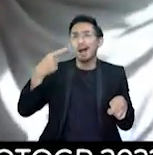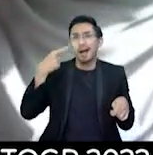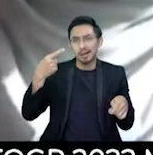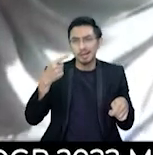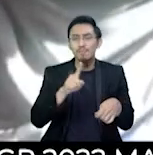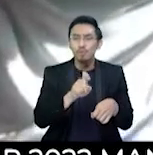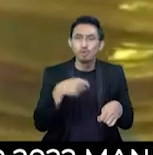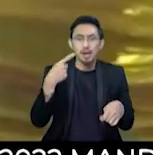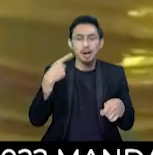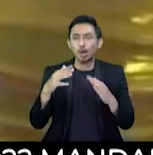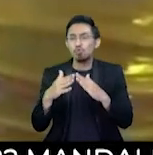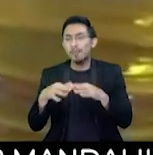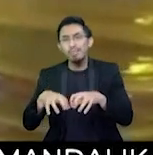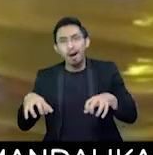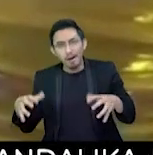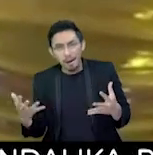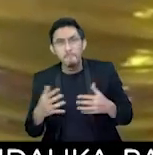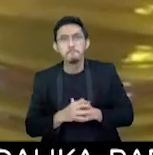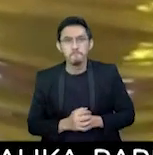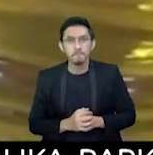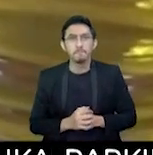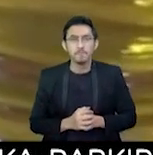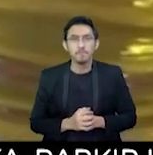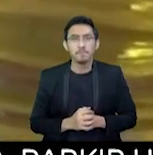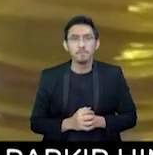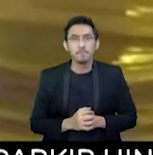kebutuhan rumah tangga dari Klaten Syaiful Efendi inews melaporkan